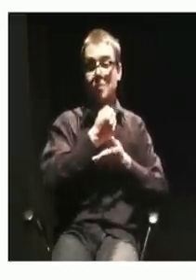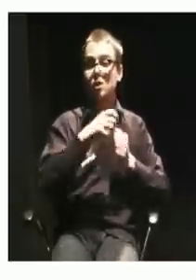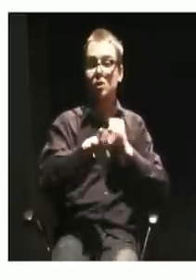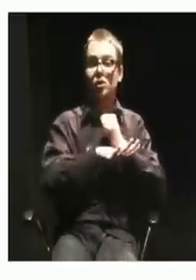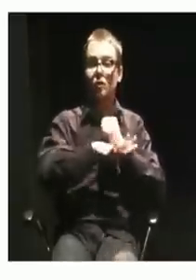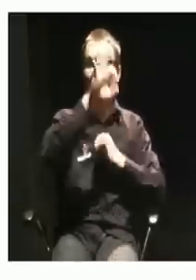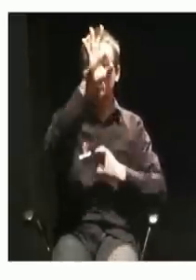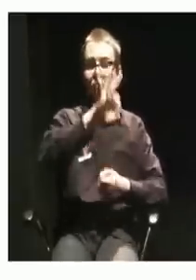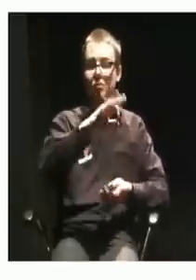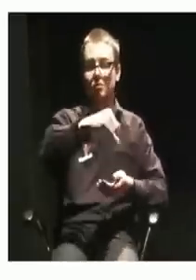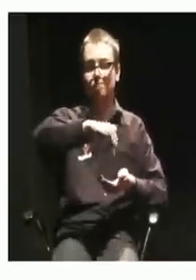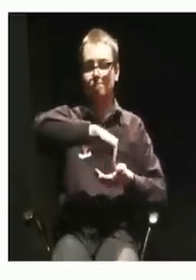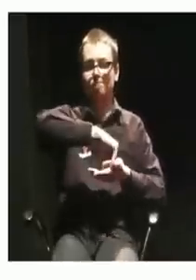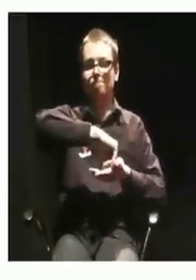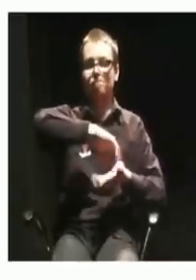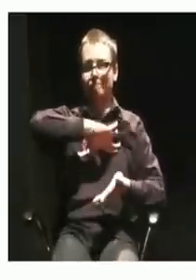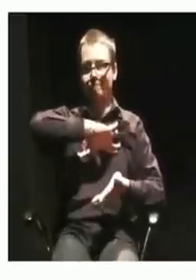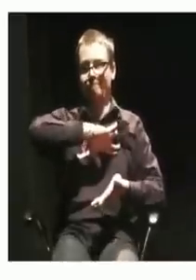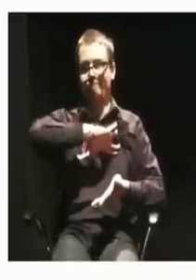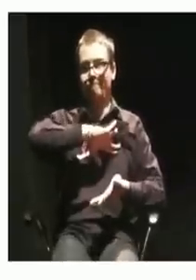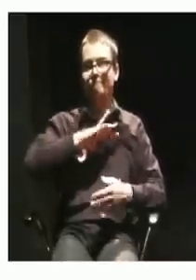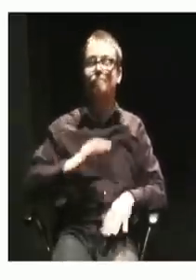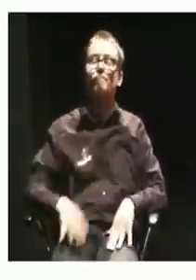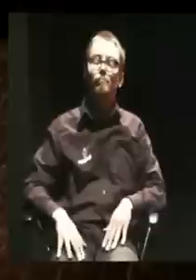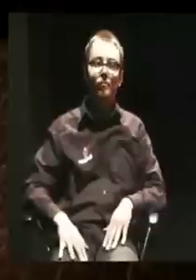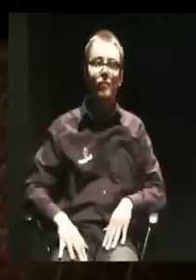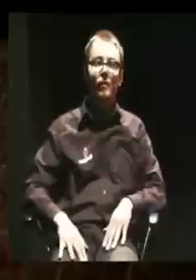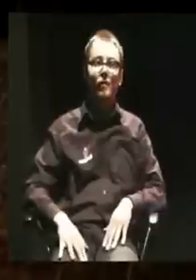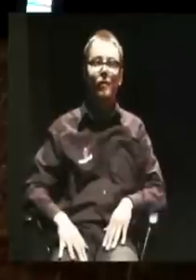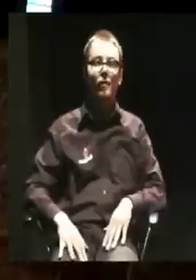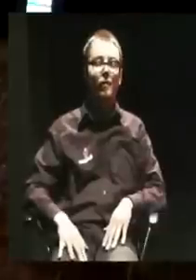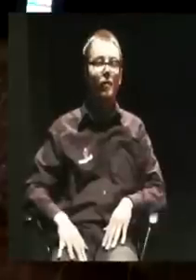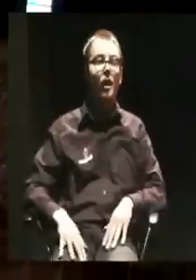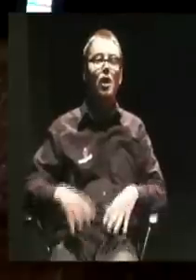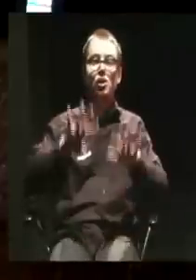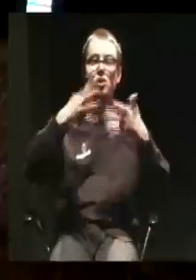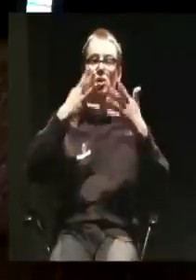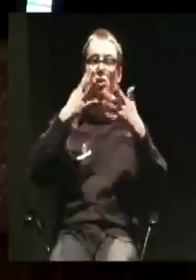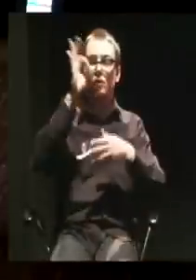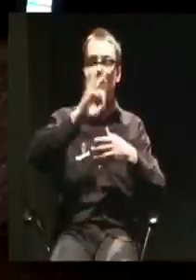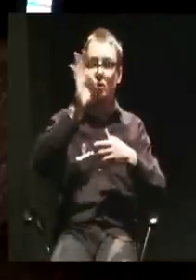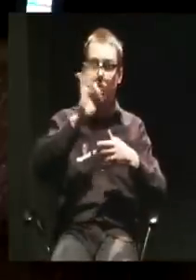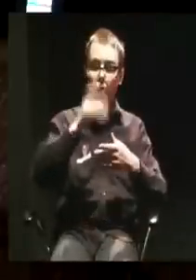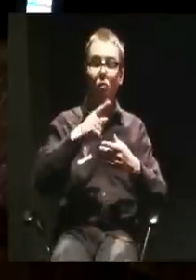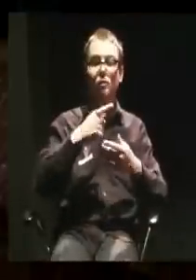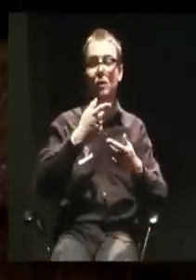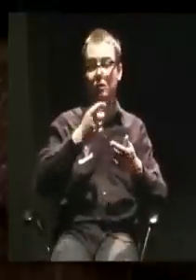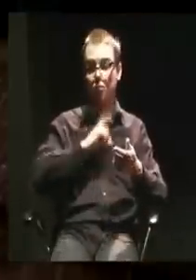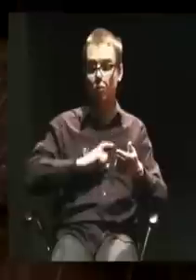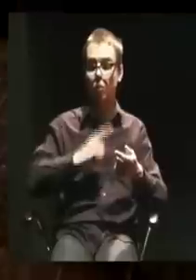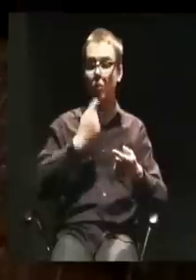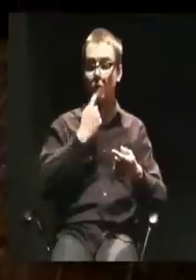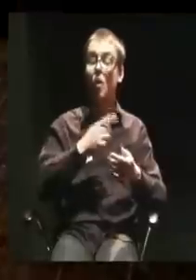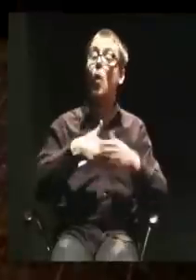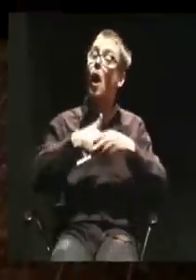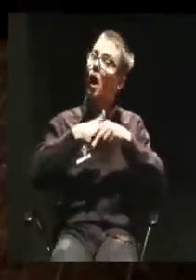biur podróży pomyślało sobie, co za debil, i nie odpisało. 9% biur podróży odpisało: Panie Łukaszu, gratulujemy, ale nie możemy Panu pomóc. A